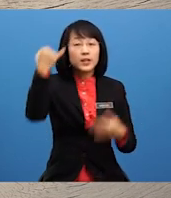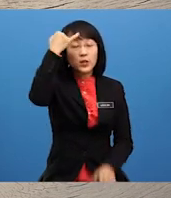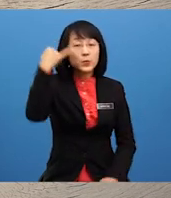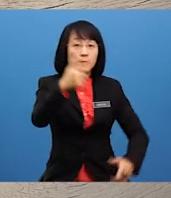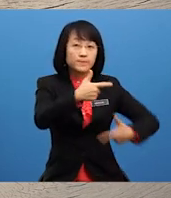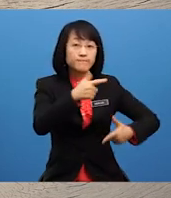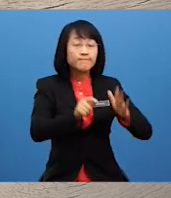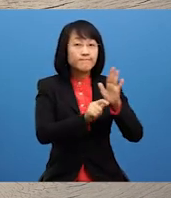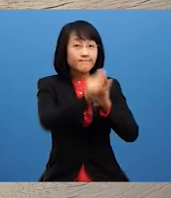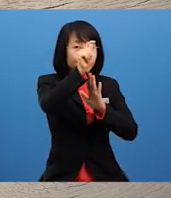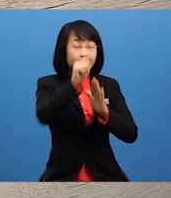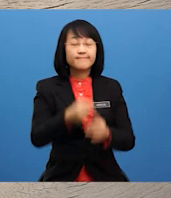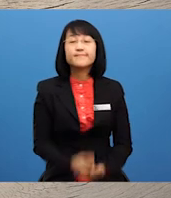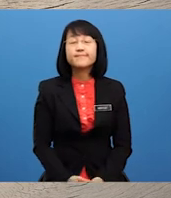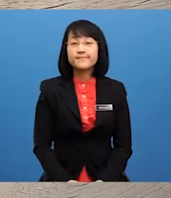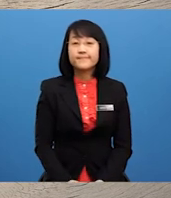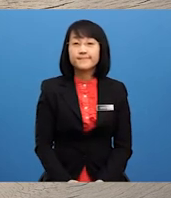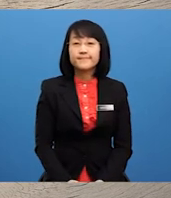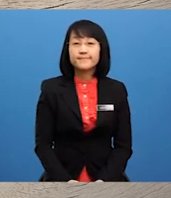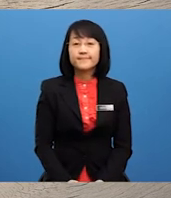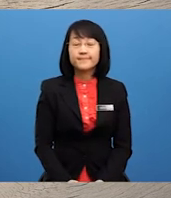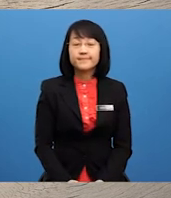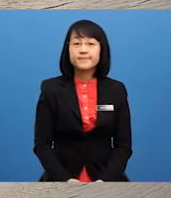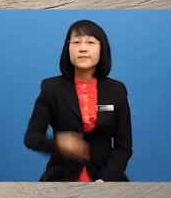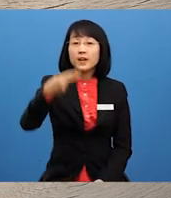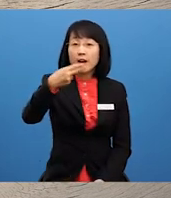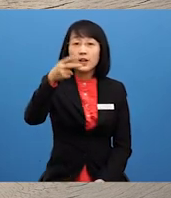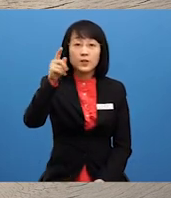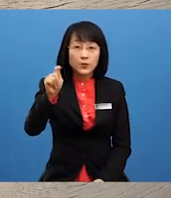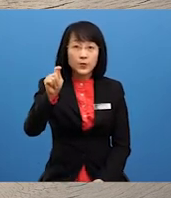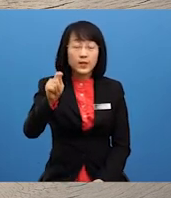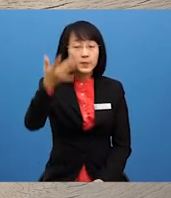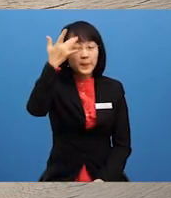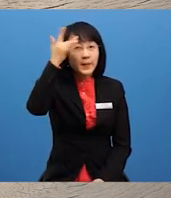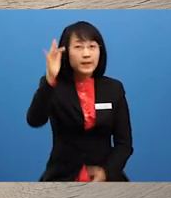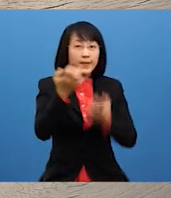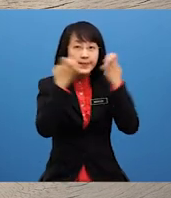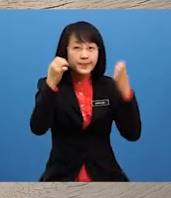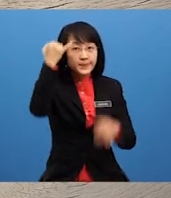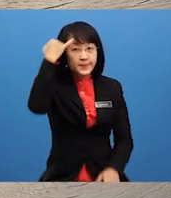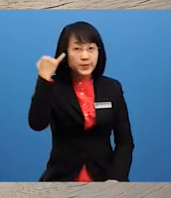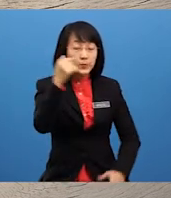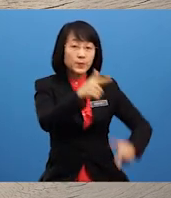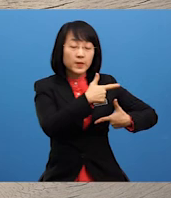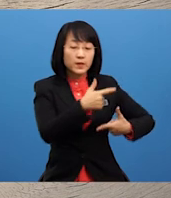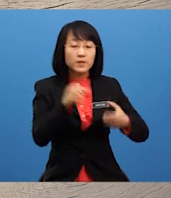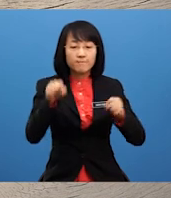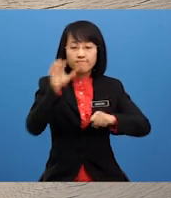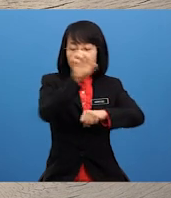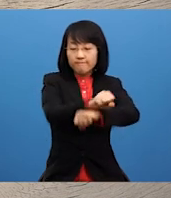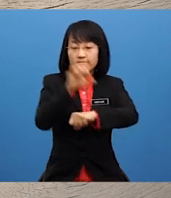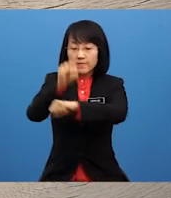kepahlawanan yang dimiliki oleh Hang Tua menyebabkan beliau dapat mengalahkan para penjurit dan